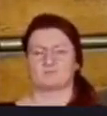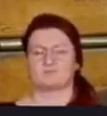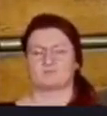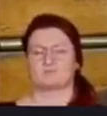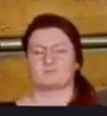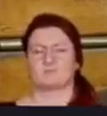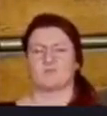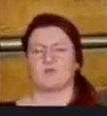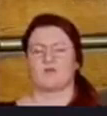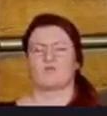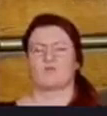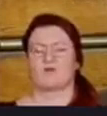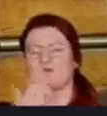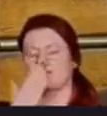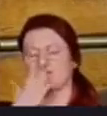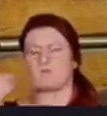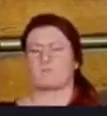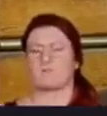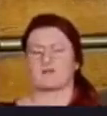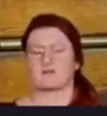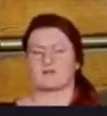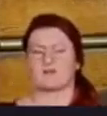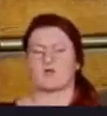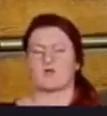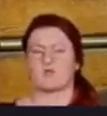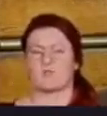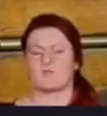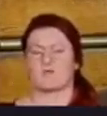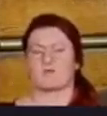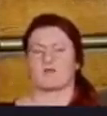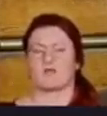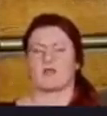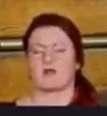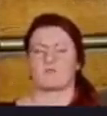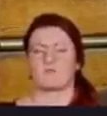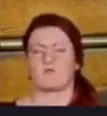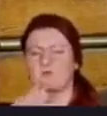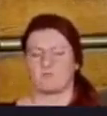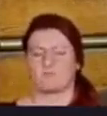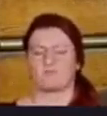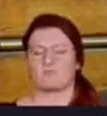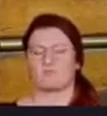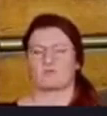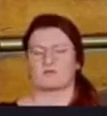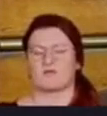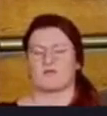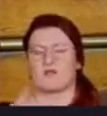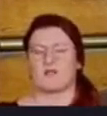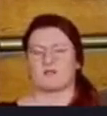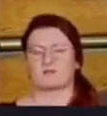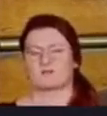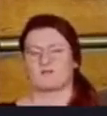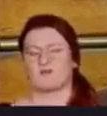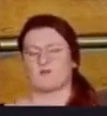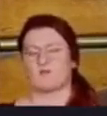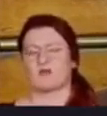obligującą pana prezydenta do albo uchylenia ustawy Lex Developer, albo dokonania